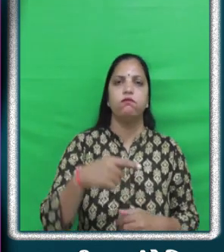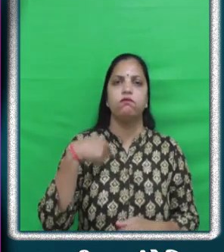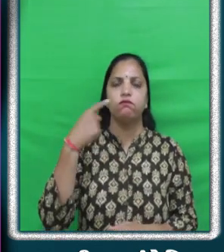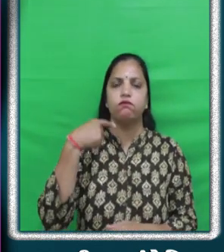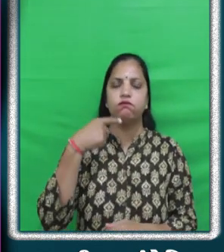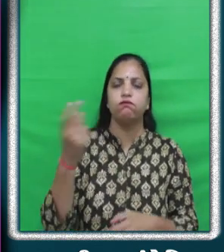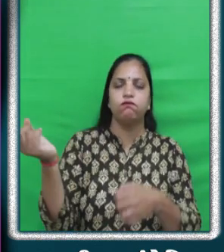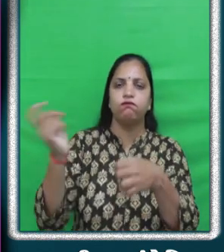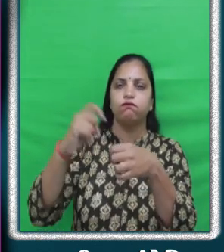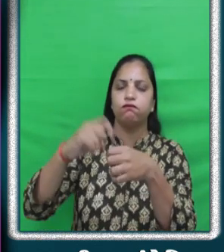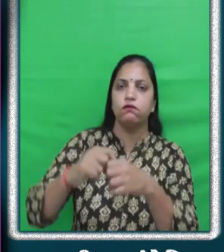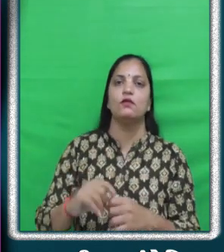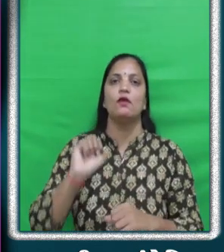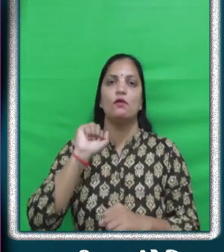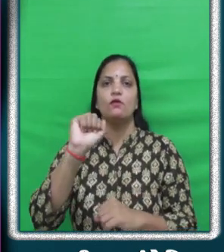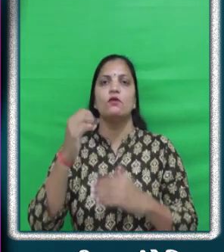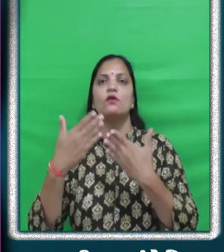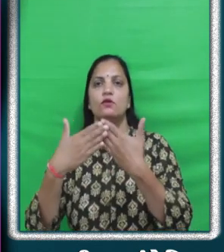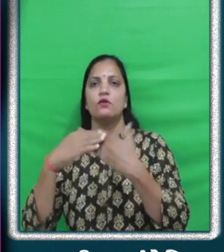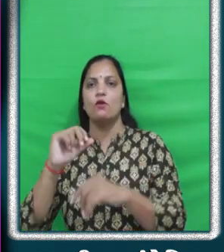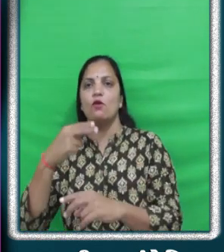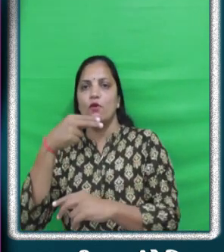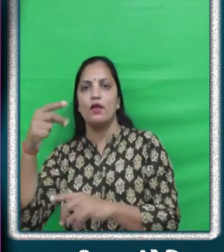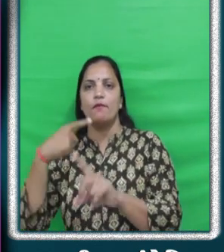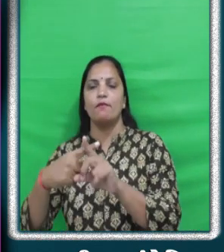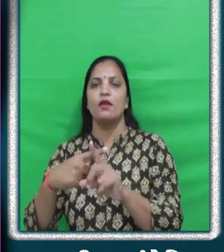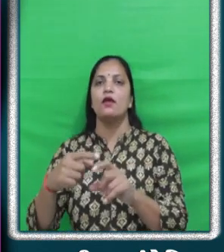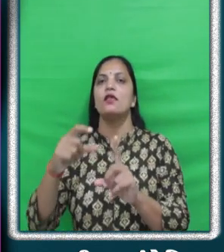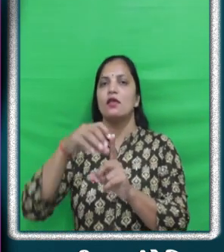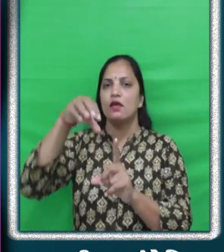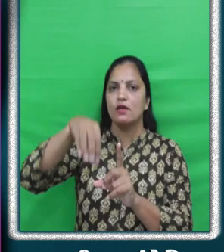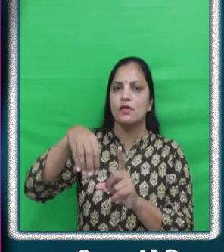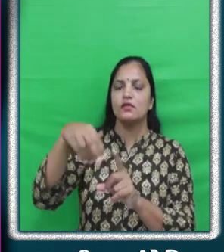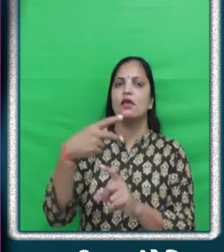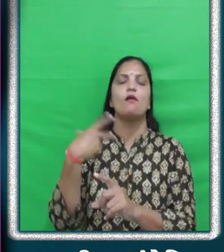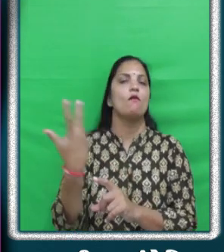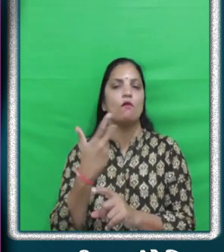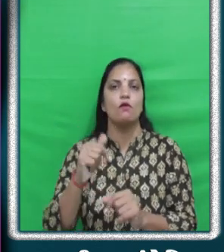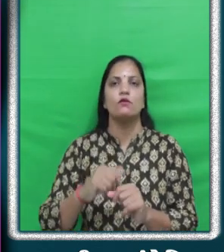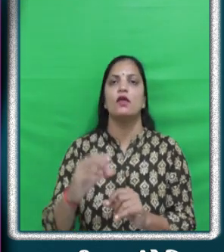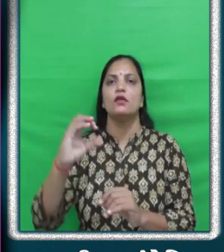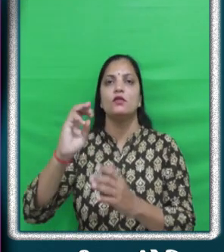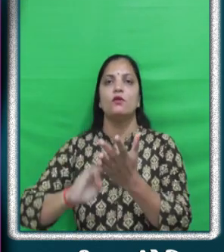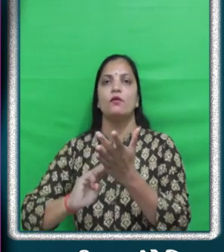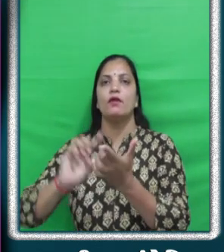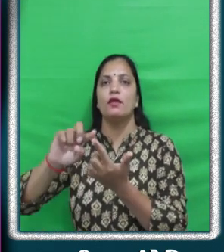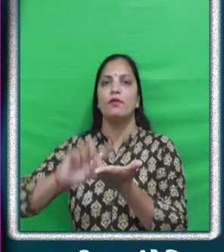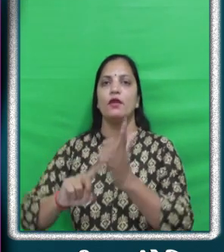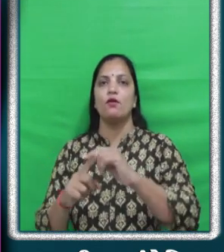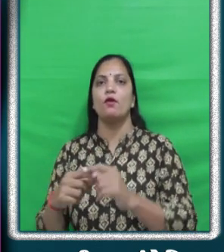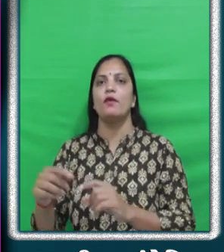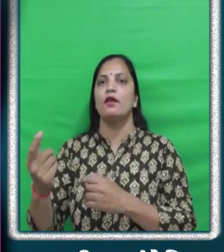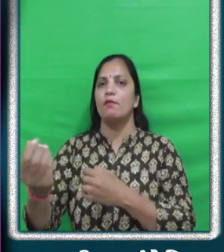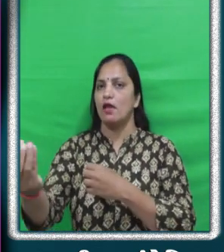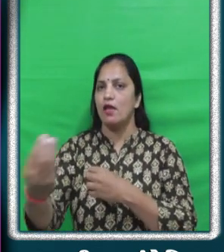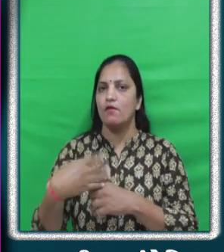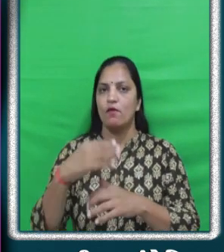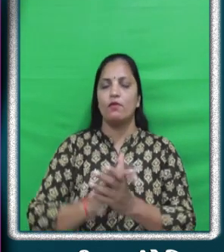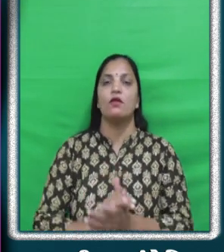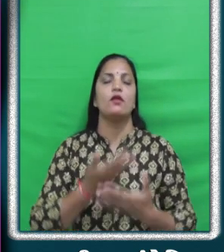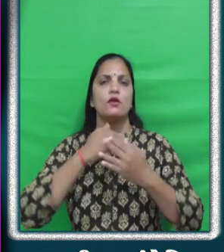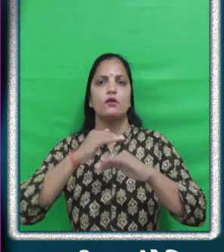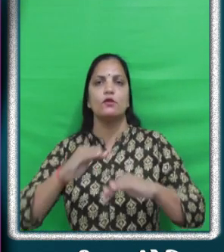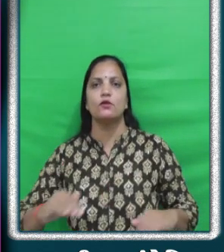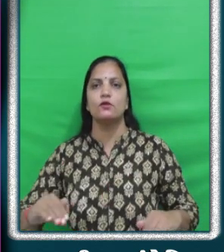है तेमने तेमनी शालानू नाम अने तेमनो जिल्लो कयो छे ते लखीने कमेंट में जणावानू छे। अने विद्यार्थी